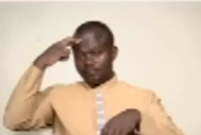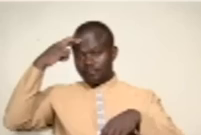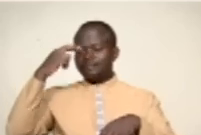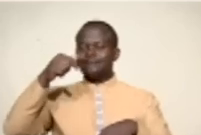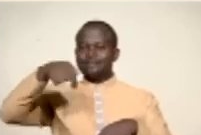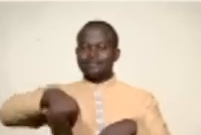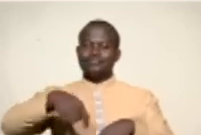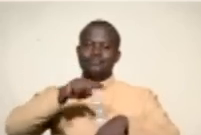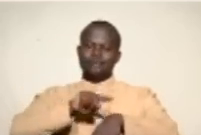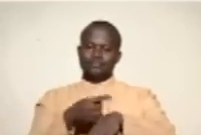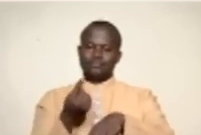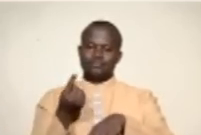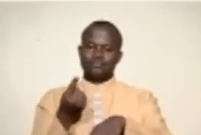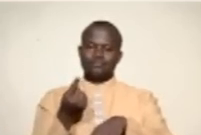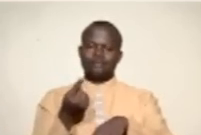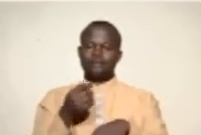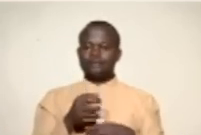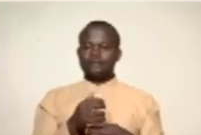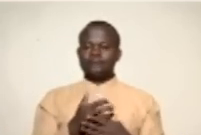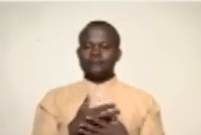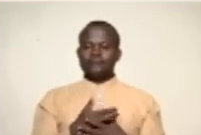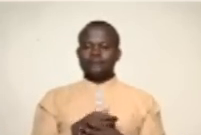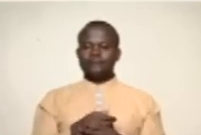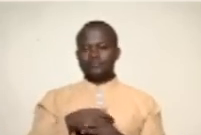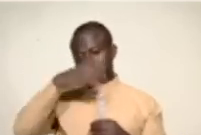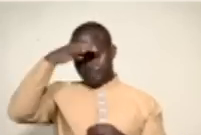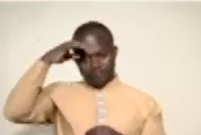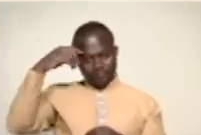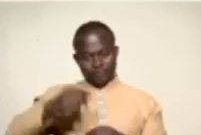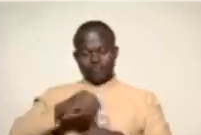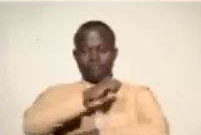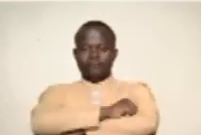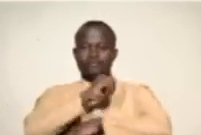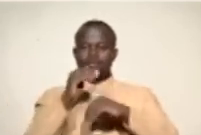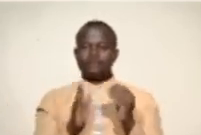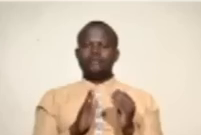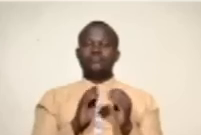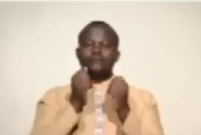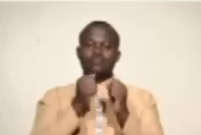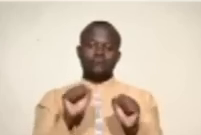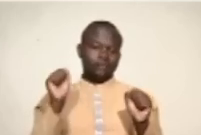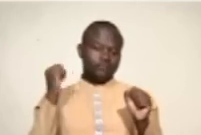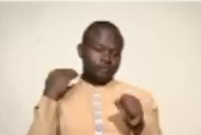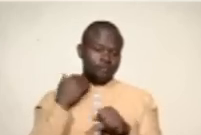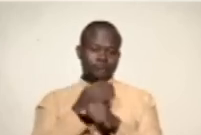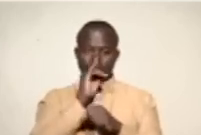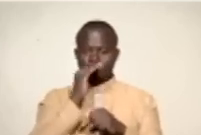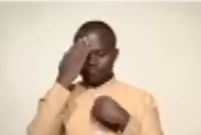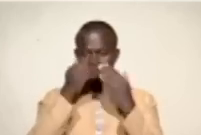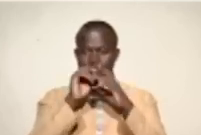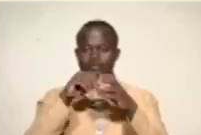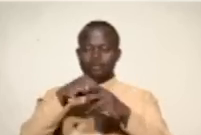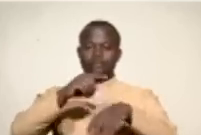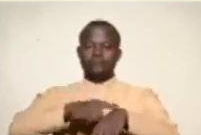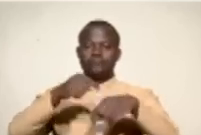ni igihe kigora umunyeshuri wacitse ku icumu kuko muri iki